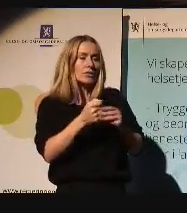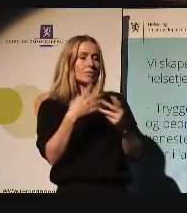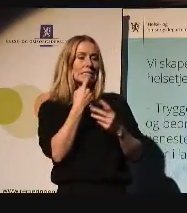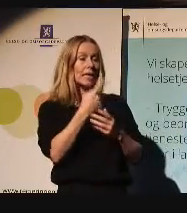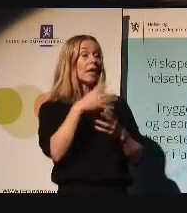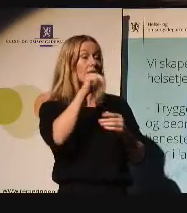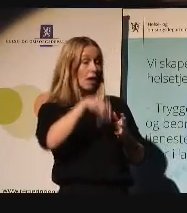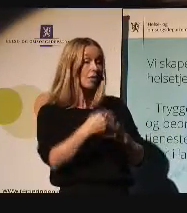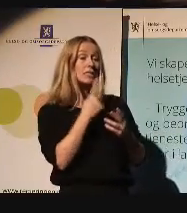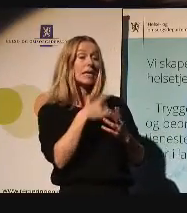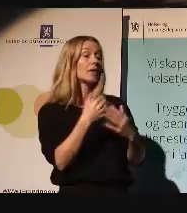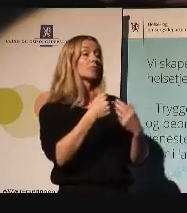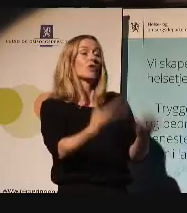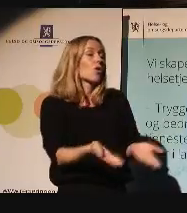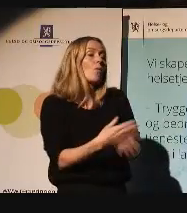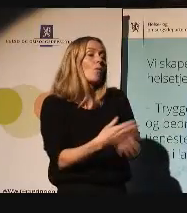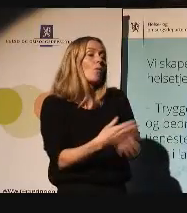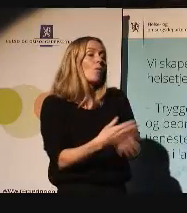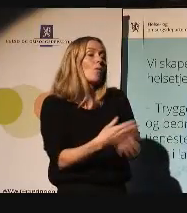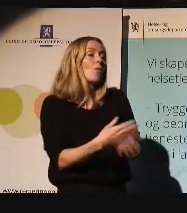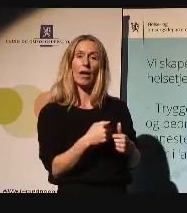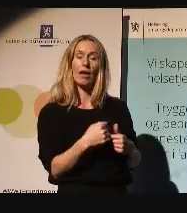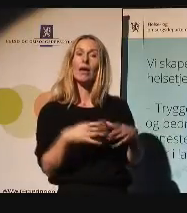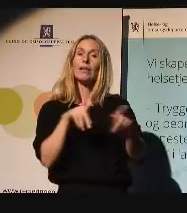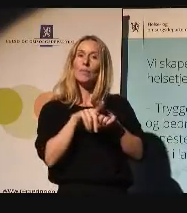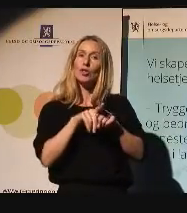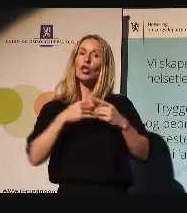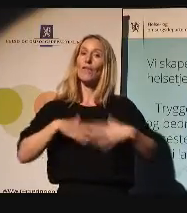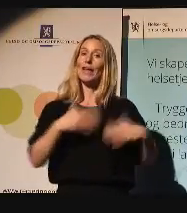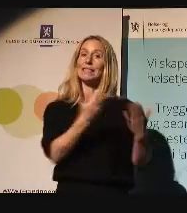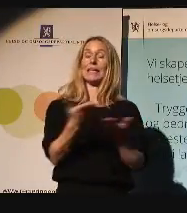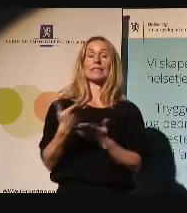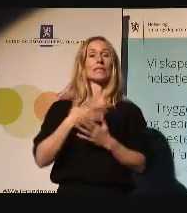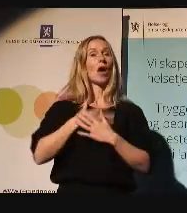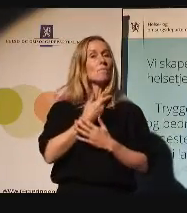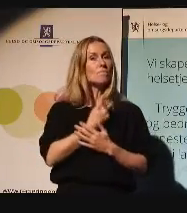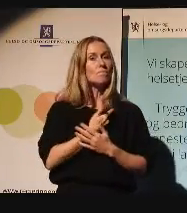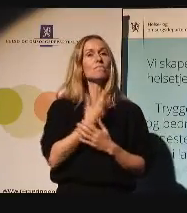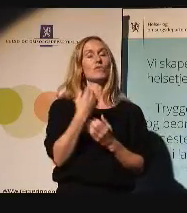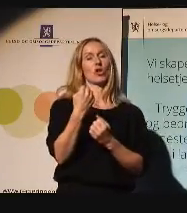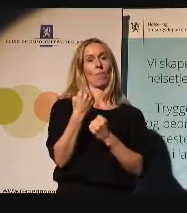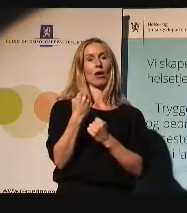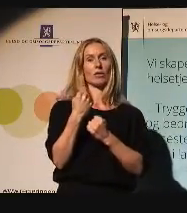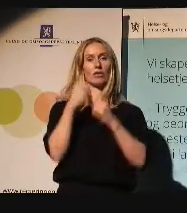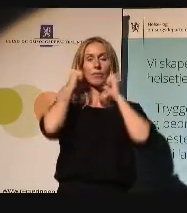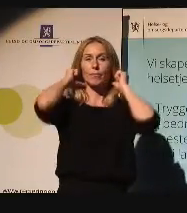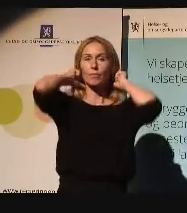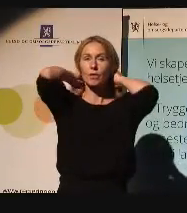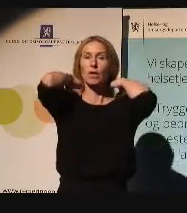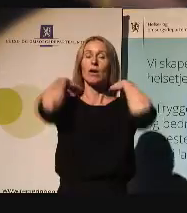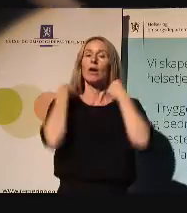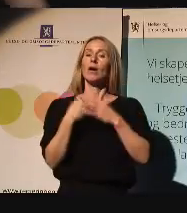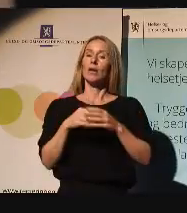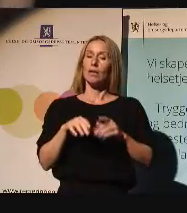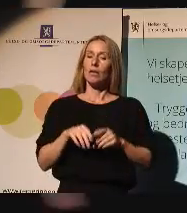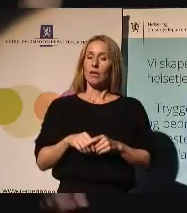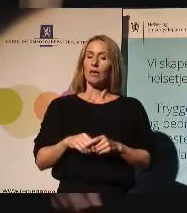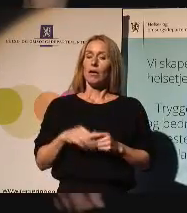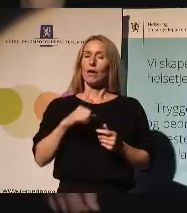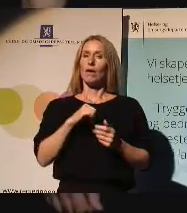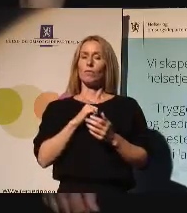tilbake». Det betyr at helsetjenesten har mye makt. Det betyr også noe når pasienter får